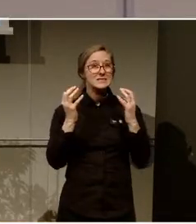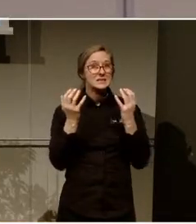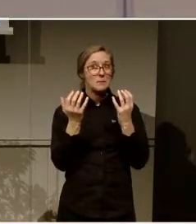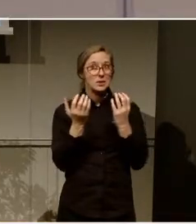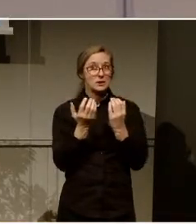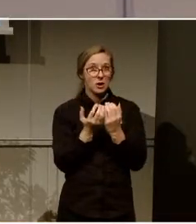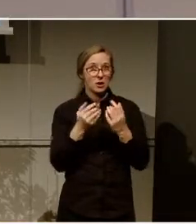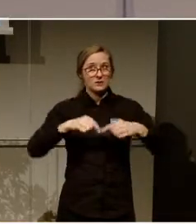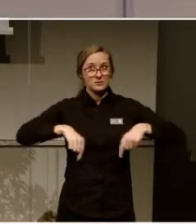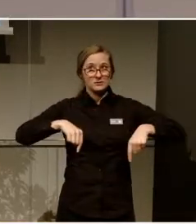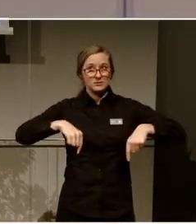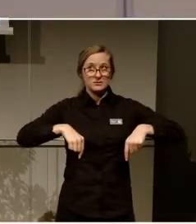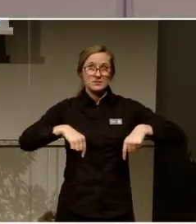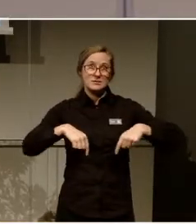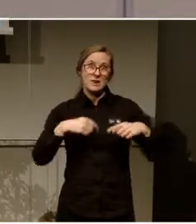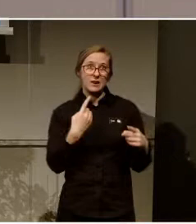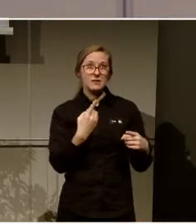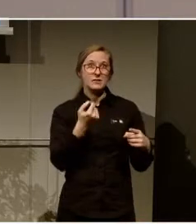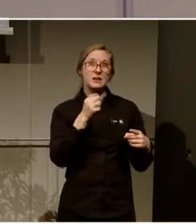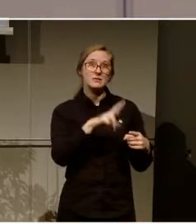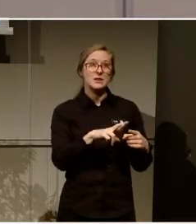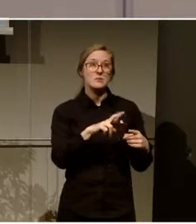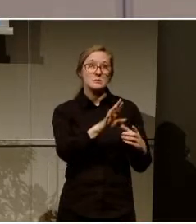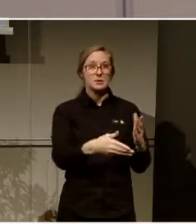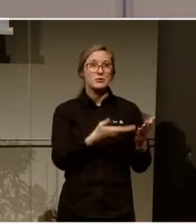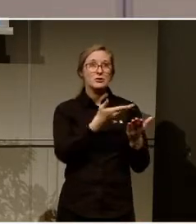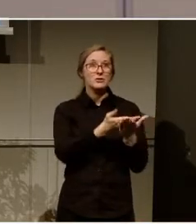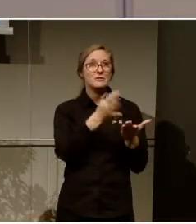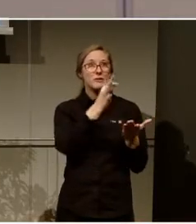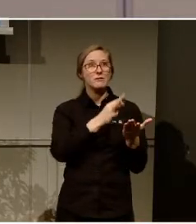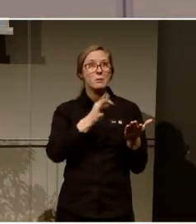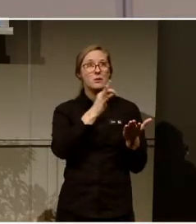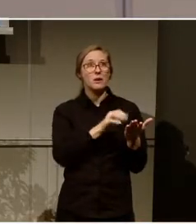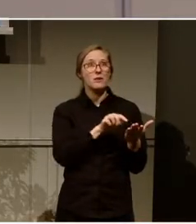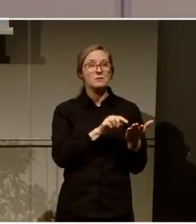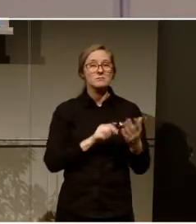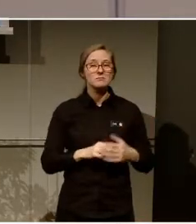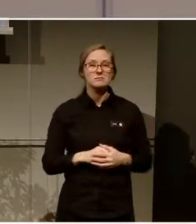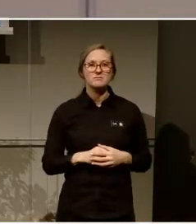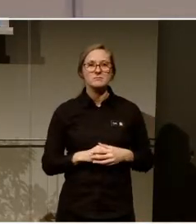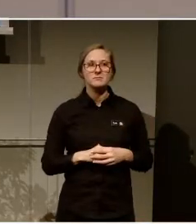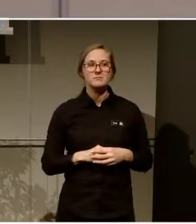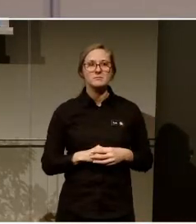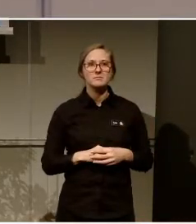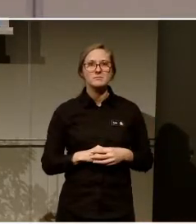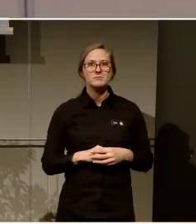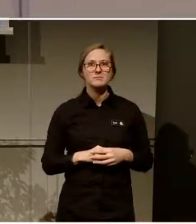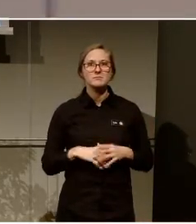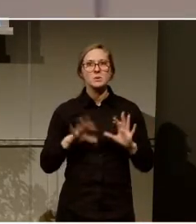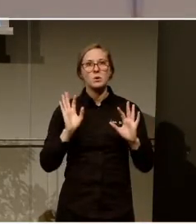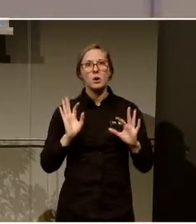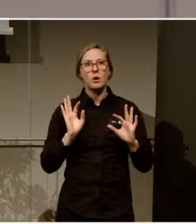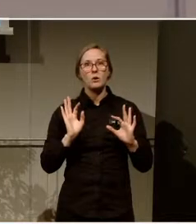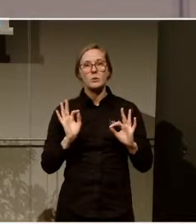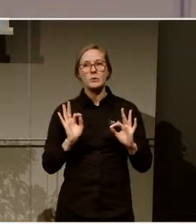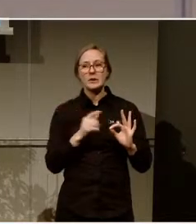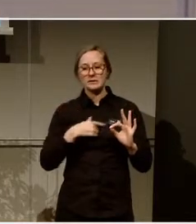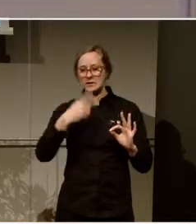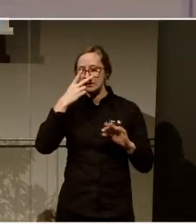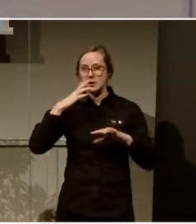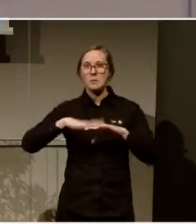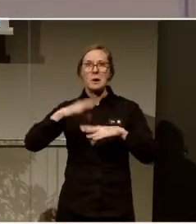på att den här frågan lyfts på agendan just nu. Synen på lärande måste också